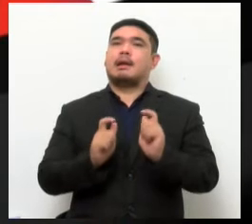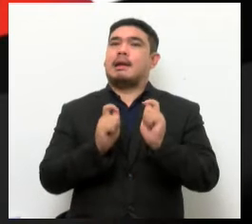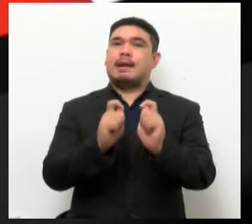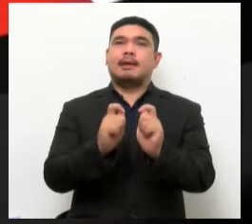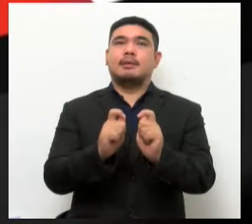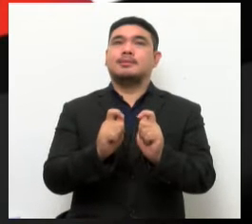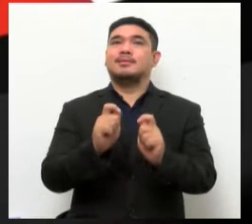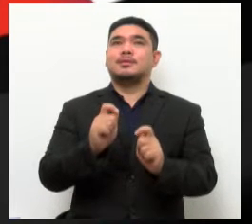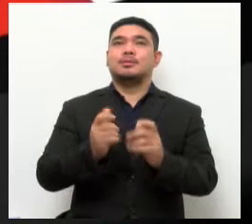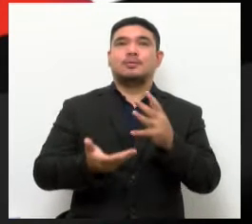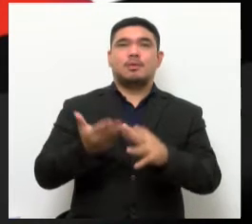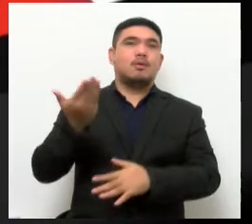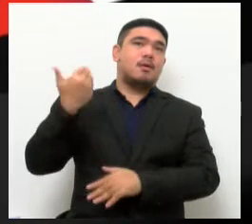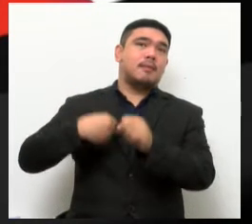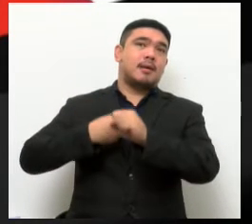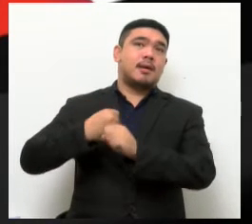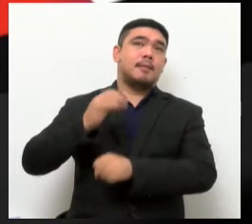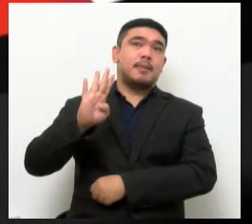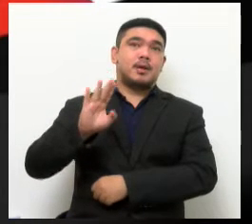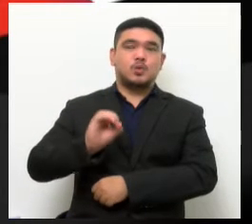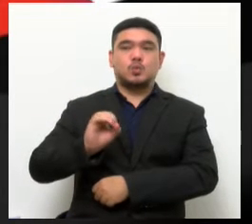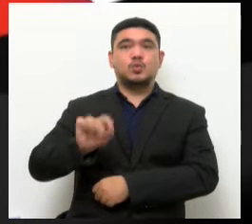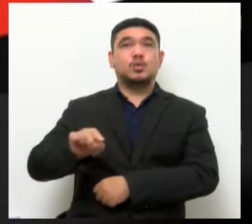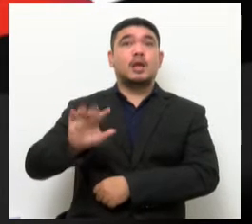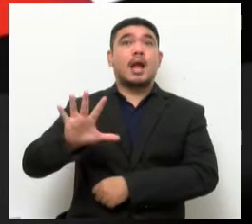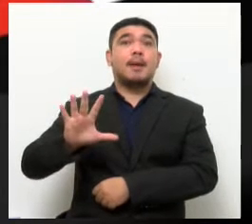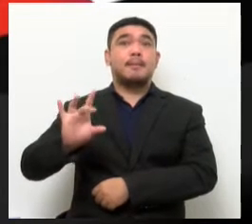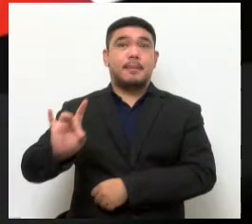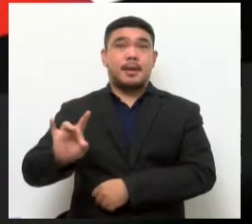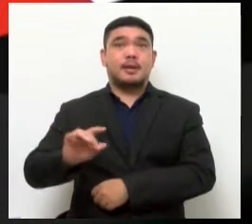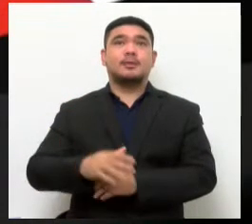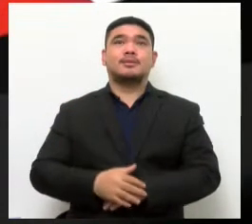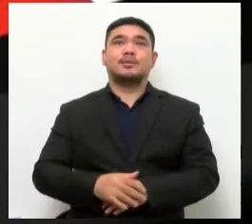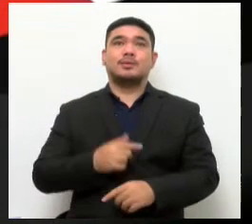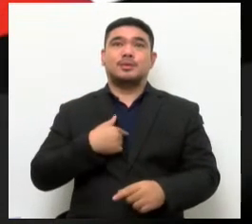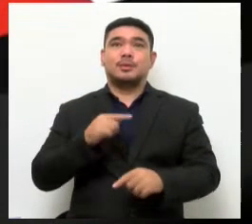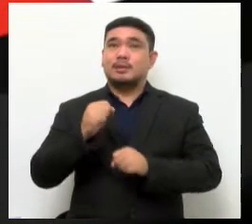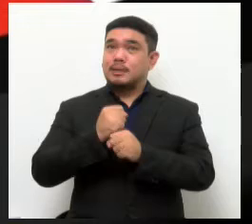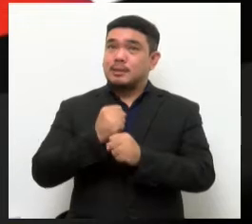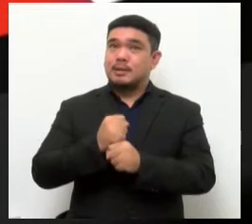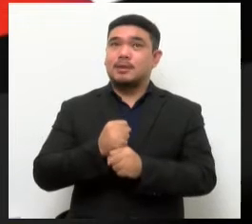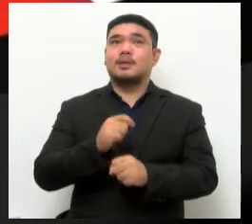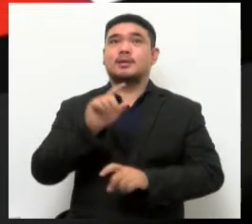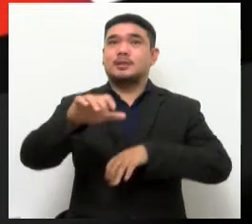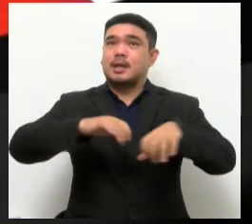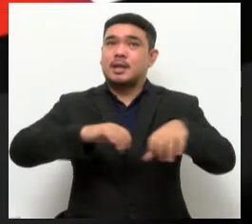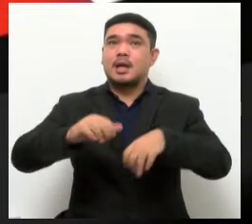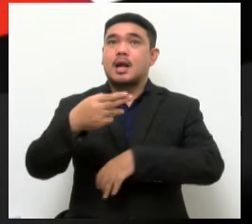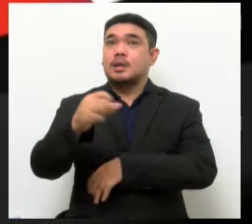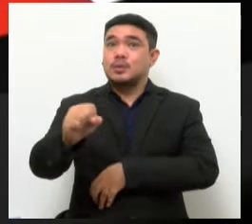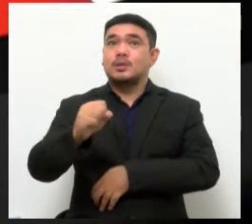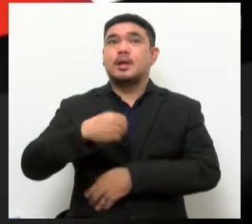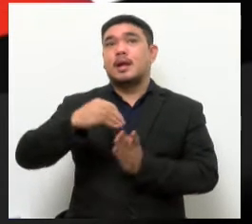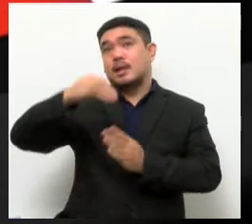AA พัฒนาสูงกว่าปีที่ผ่านมา 0.58 ผลการติดตามการบริหารและการจัดการศึกษาขั้นพื้นฐ